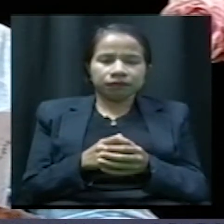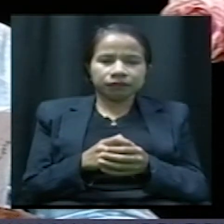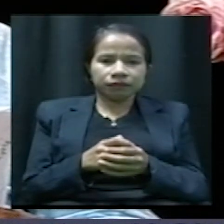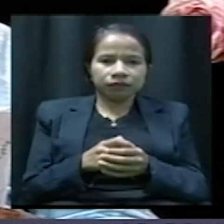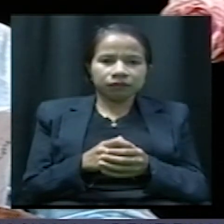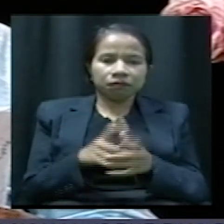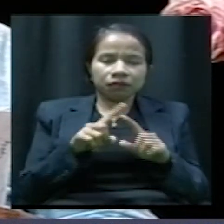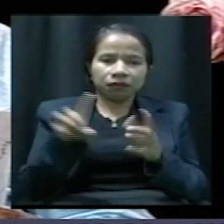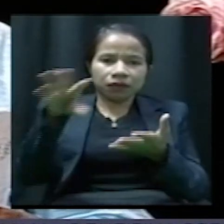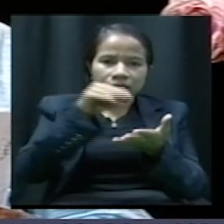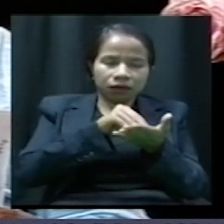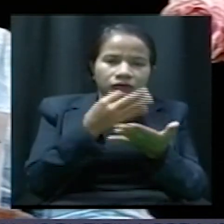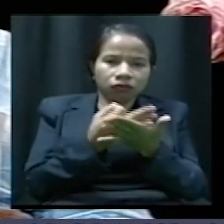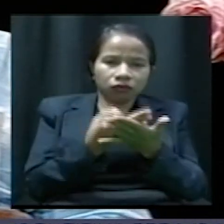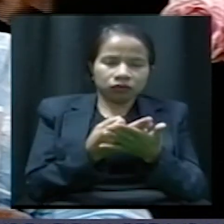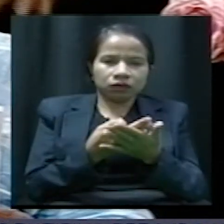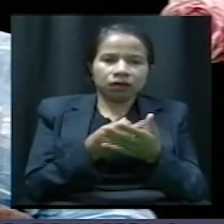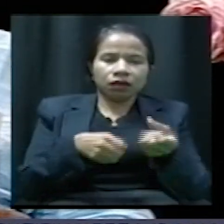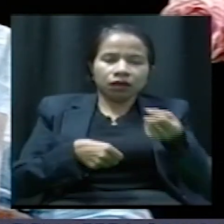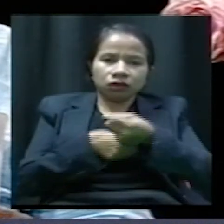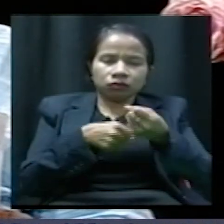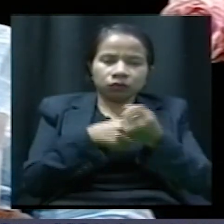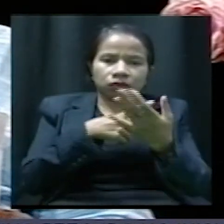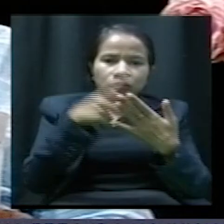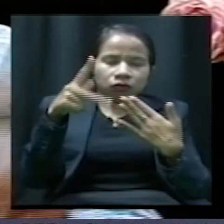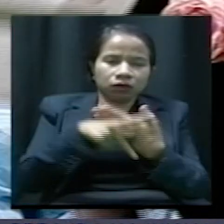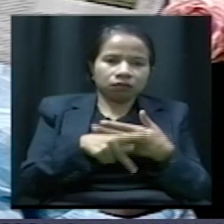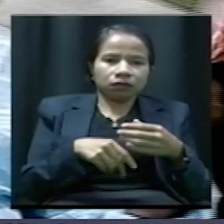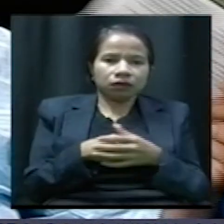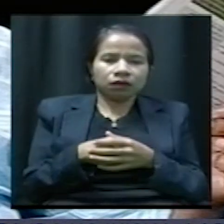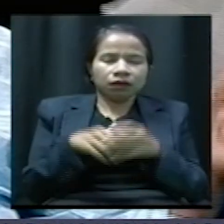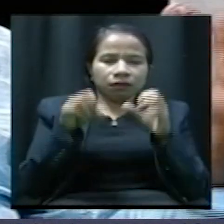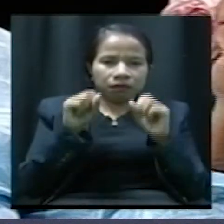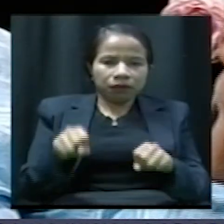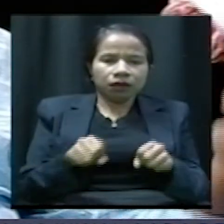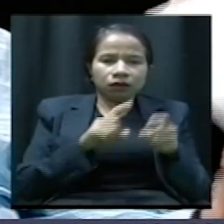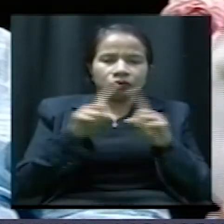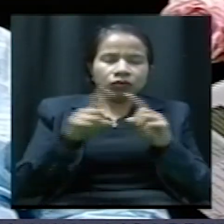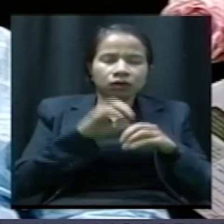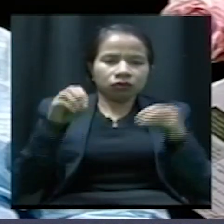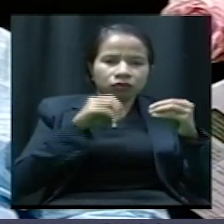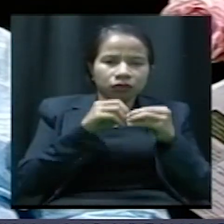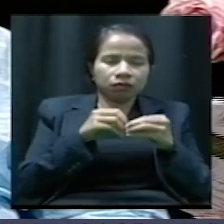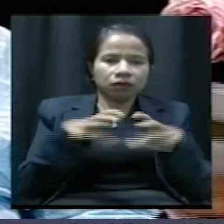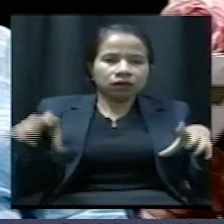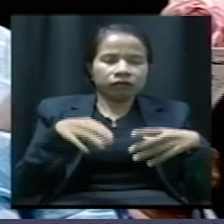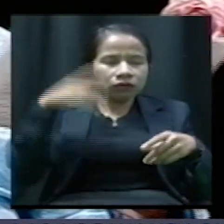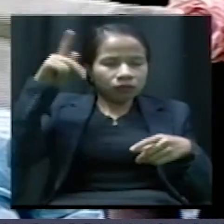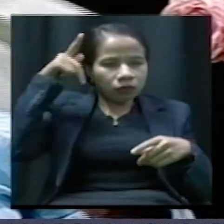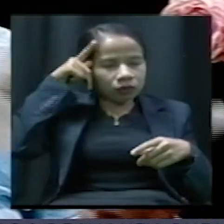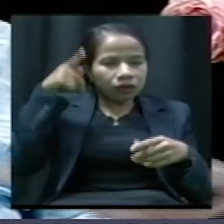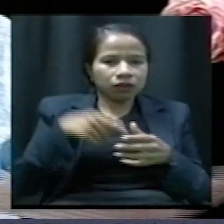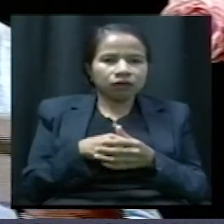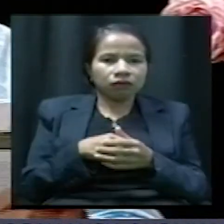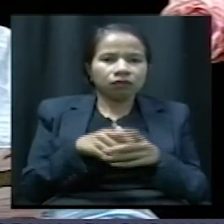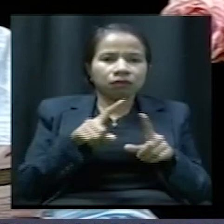ba alokasaun asamento pa tu suporta program asirane. Ami akara sebele karik bele kulia kona ba komitmentu politik bele kulia kona